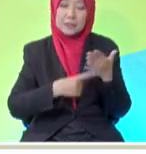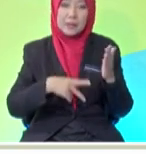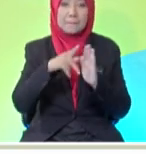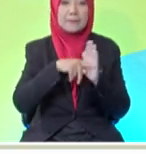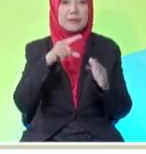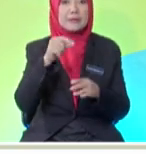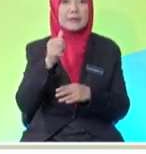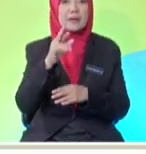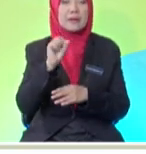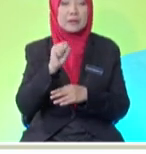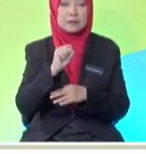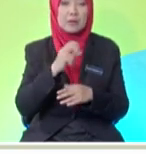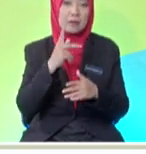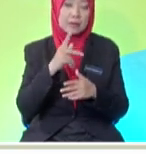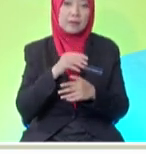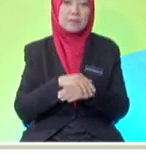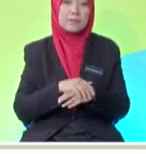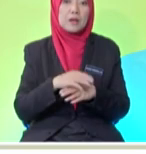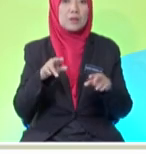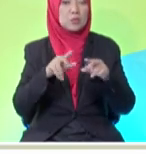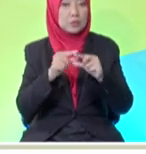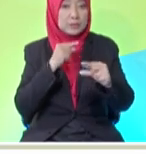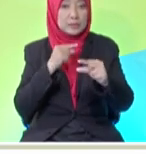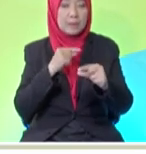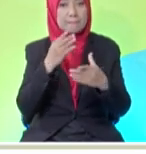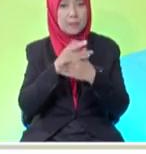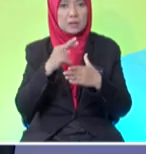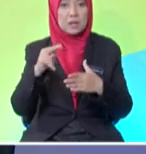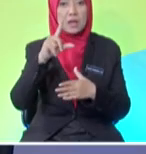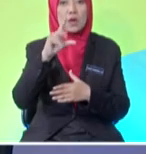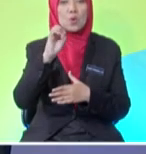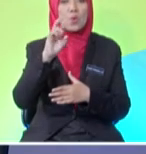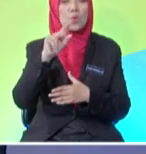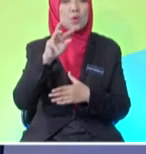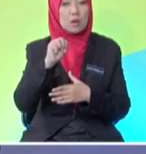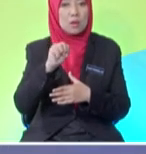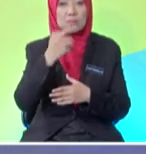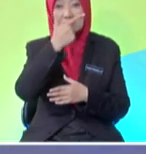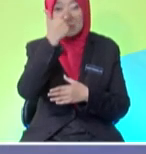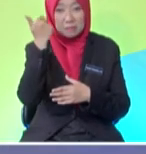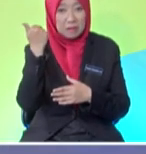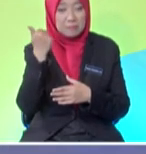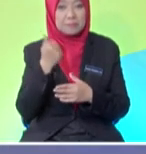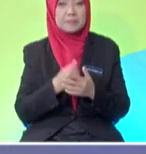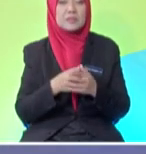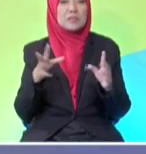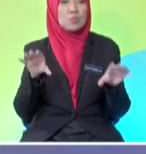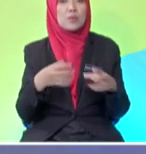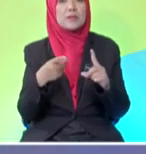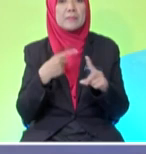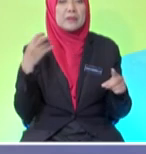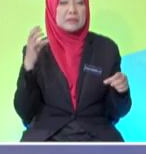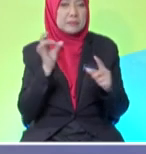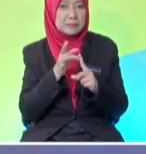menanda garisan pada bagian logam dalam kecil logam kita gunakan penggaris soal penggaris ini dia dibuat daripada bahan